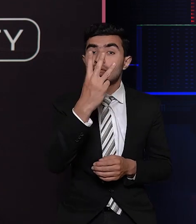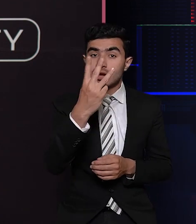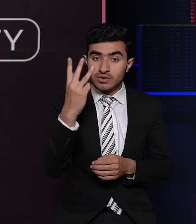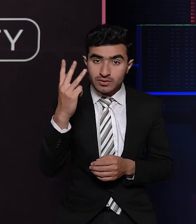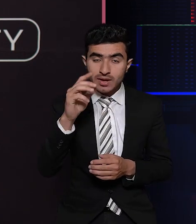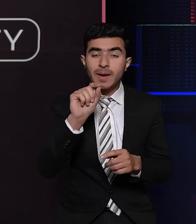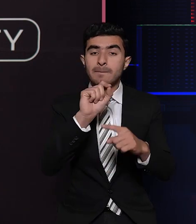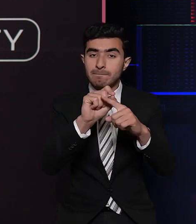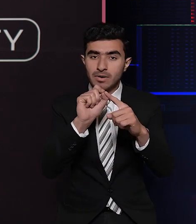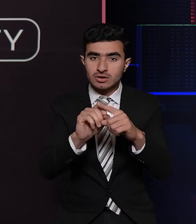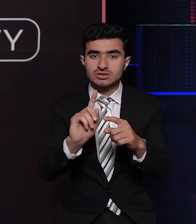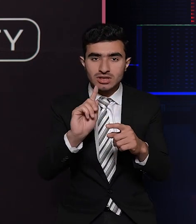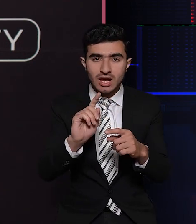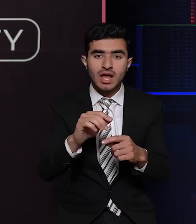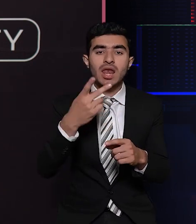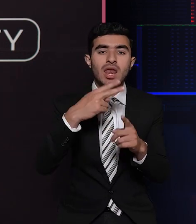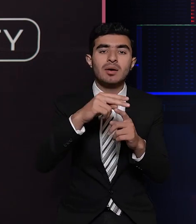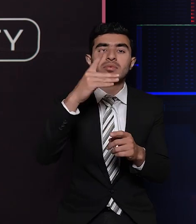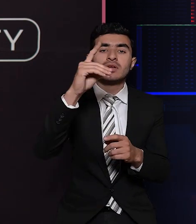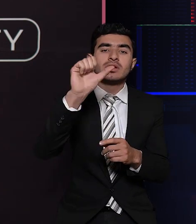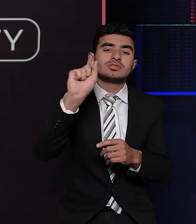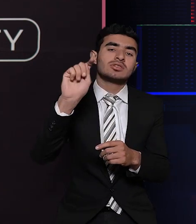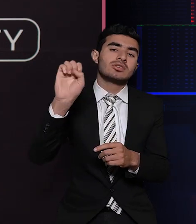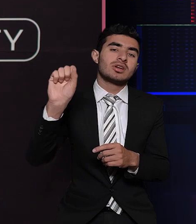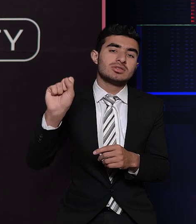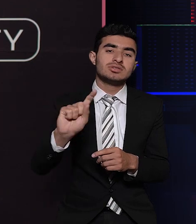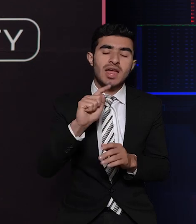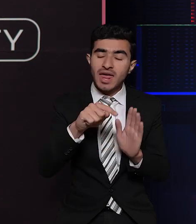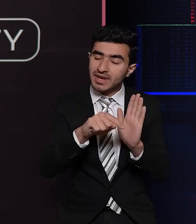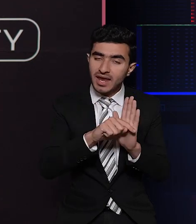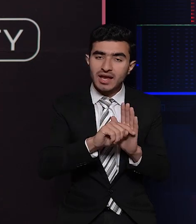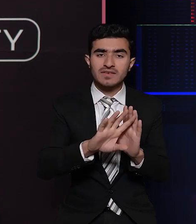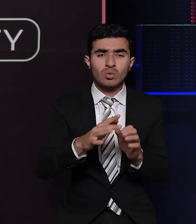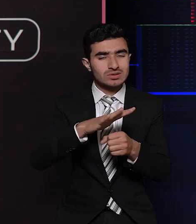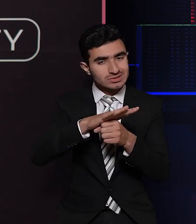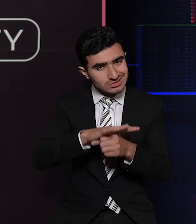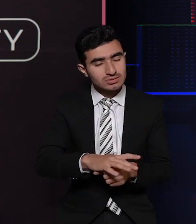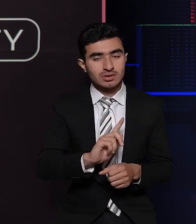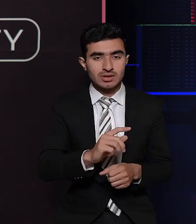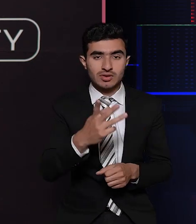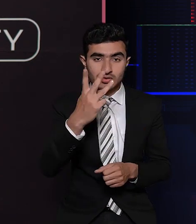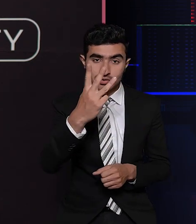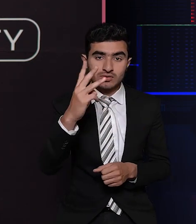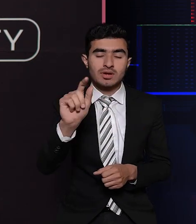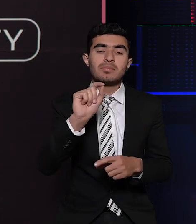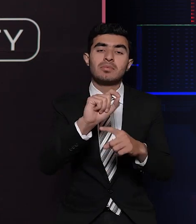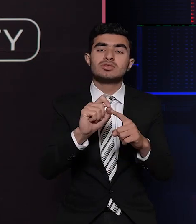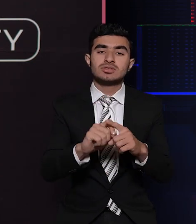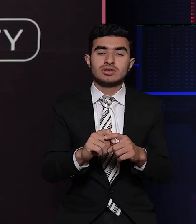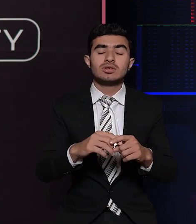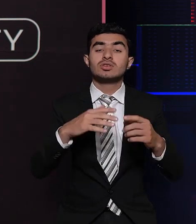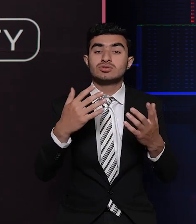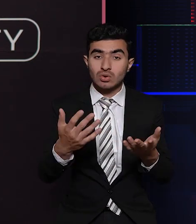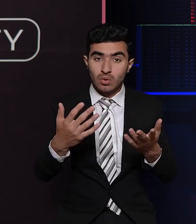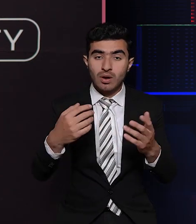اور 33% وہ ہیں جس کو ہم ڈسٹریس کہتے ہیں، جو پیچھے دھکیلتی ہیں، جو نیگیٹو ہوتی ہیں۔ تو